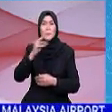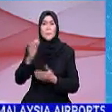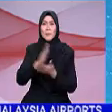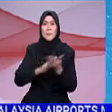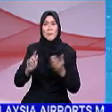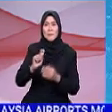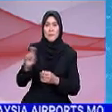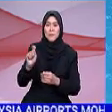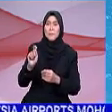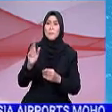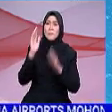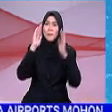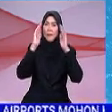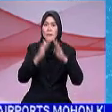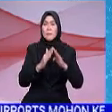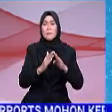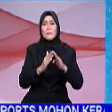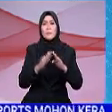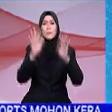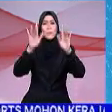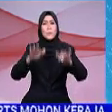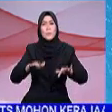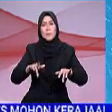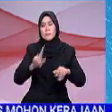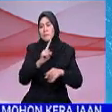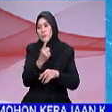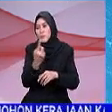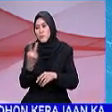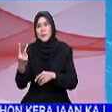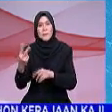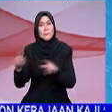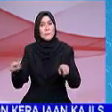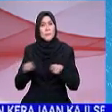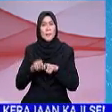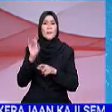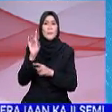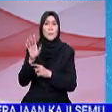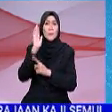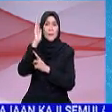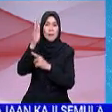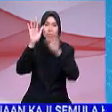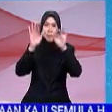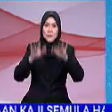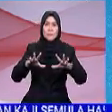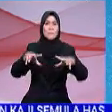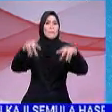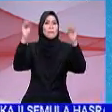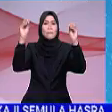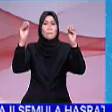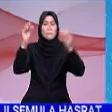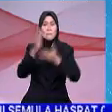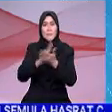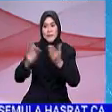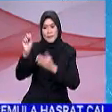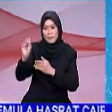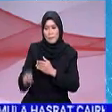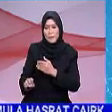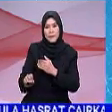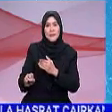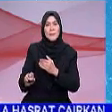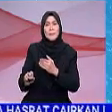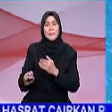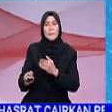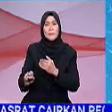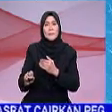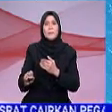bahagian timur negeri Pahang, buat masa kini hujan di satu tempat. InsyaAllah akan berasur reda tidak lama lagi. Di bahagian selatan semenanjung Malaysia, buat